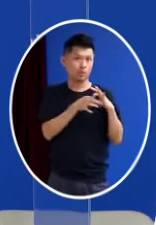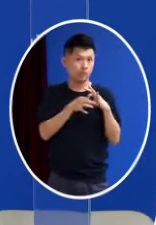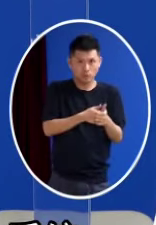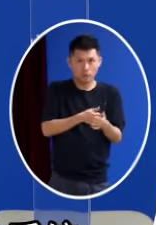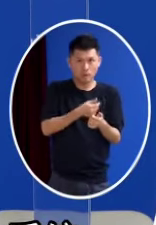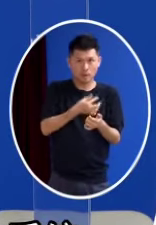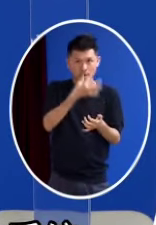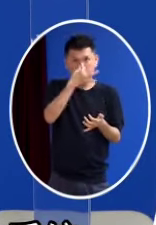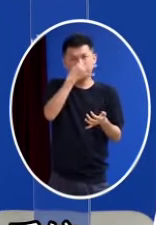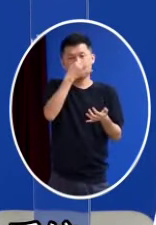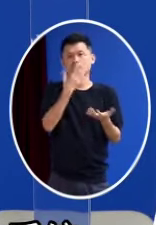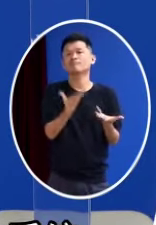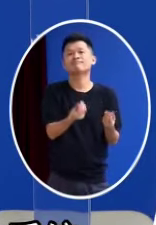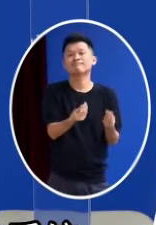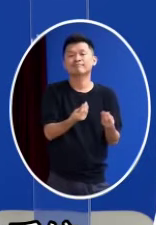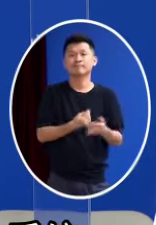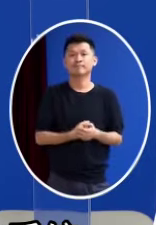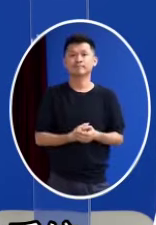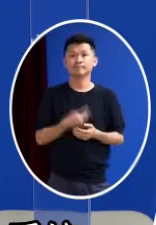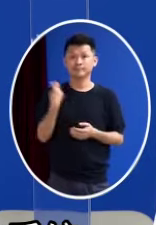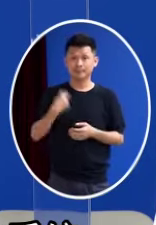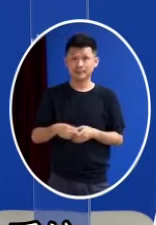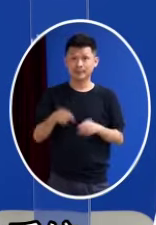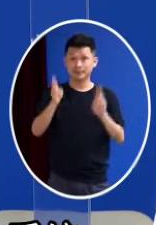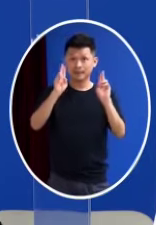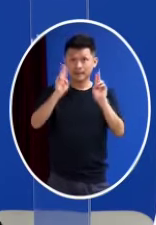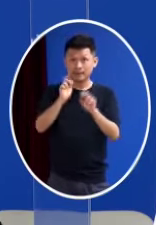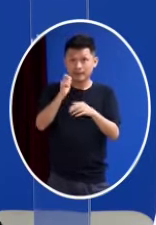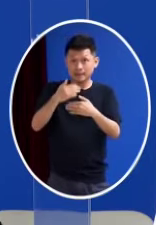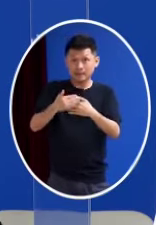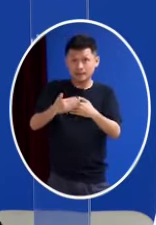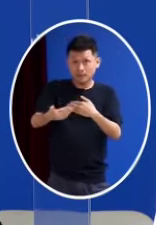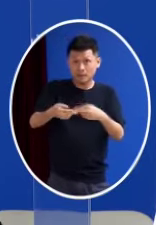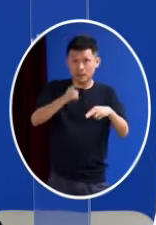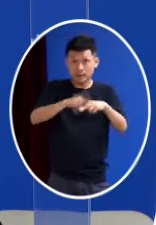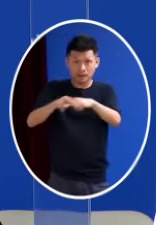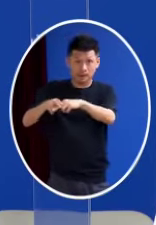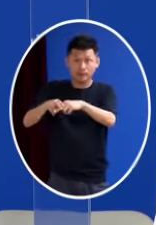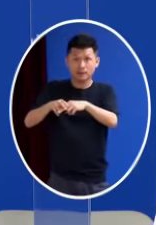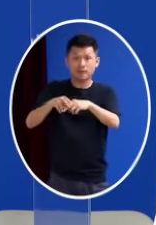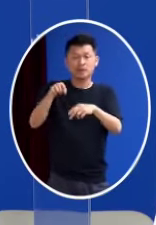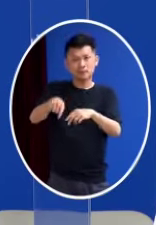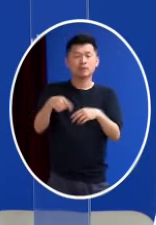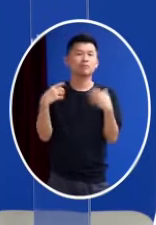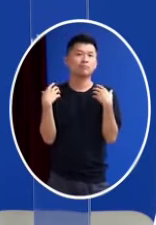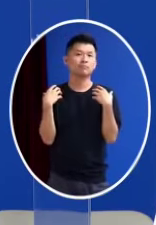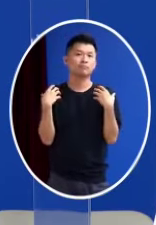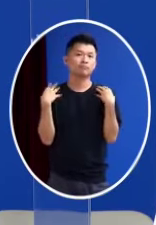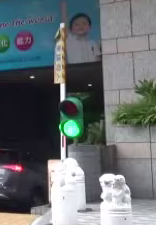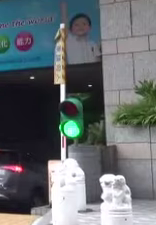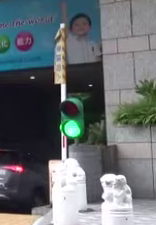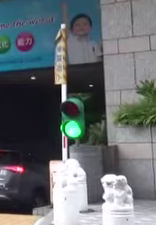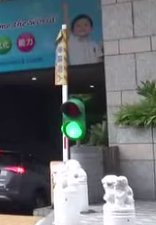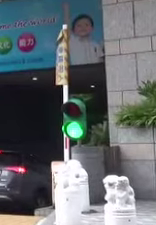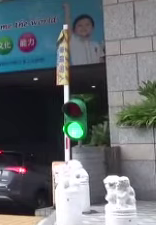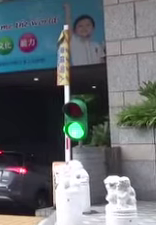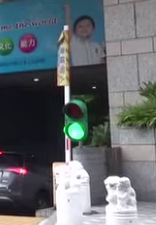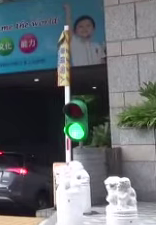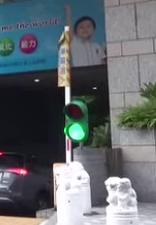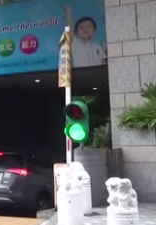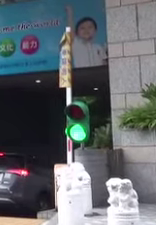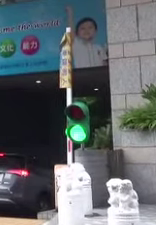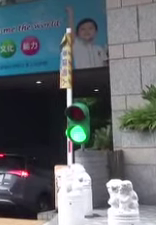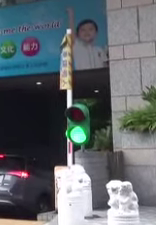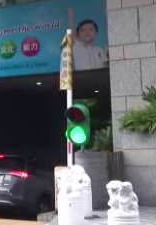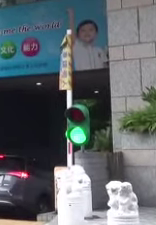相同的。那第二个是我们的电子围篱的系统，到目前为止都还是一样持续在做运作。 疫情指挥中心强